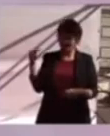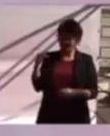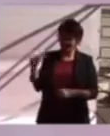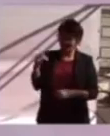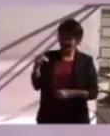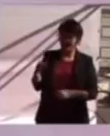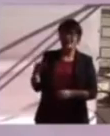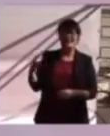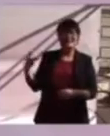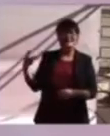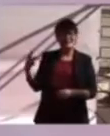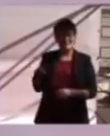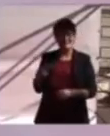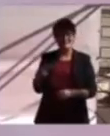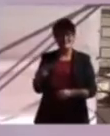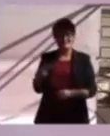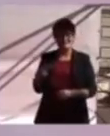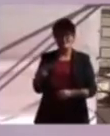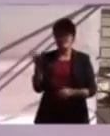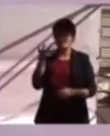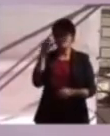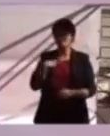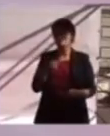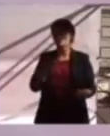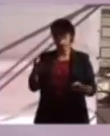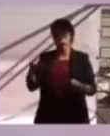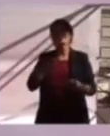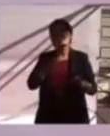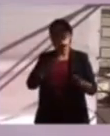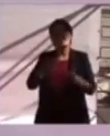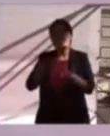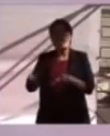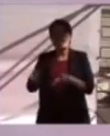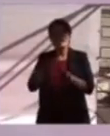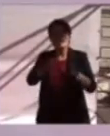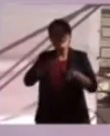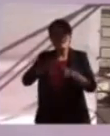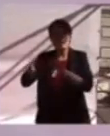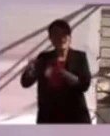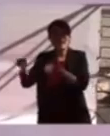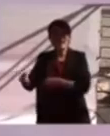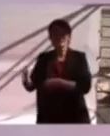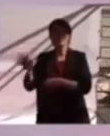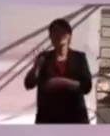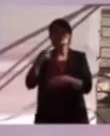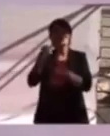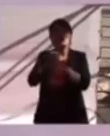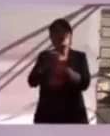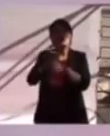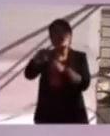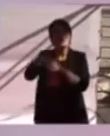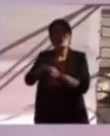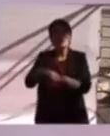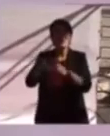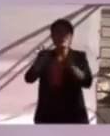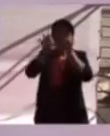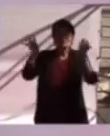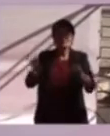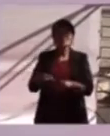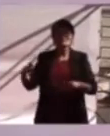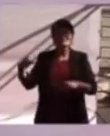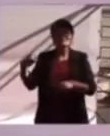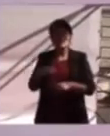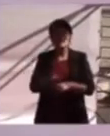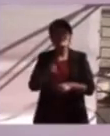sia di posti letto sia di organici eccetera ammontano a circa 37 miliardi non so se